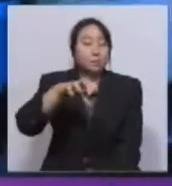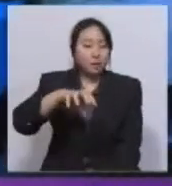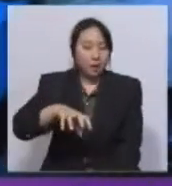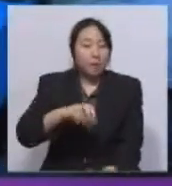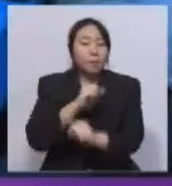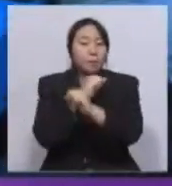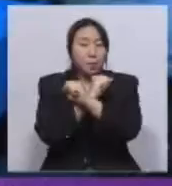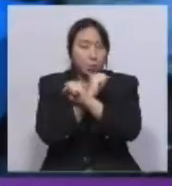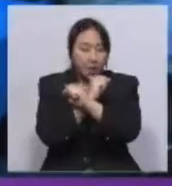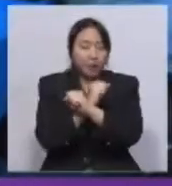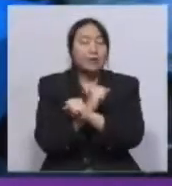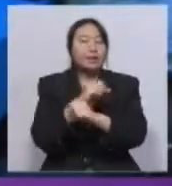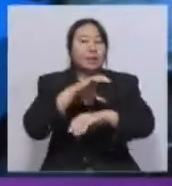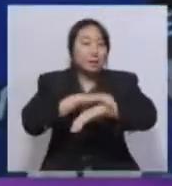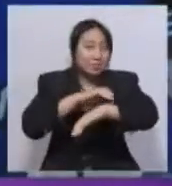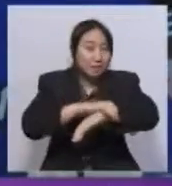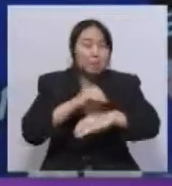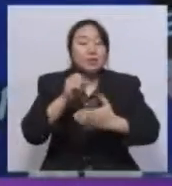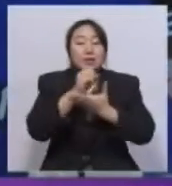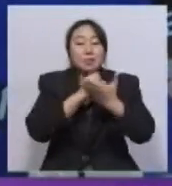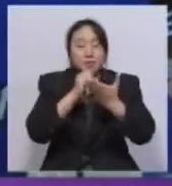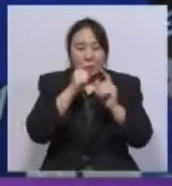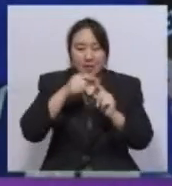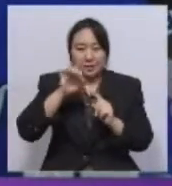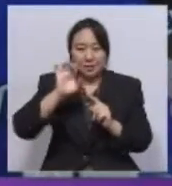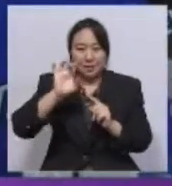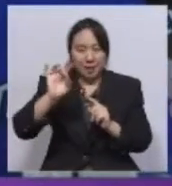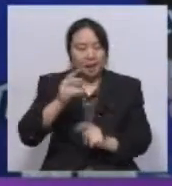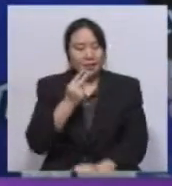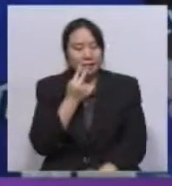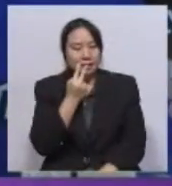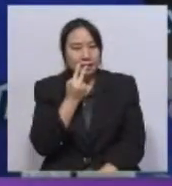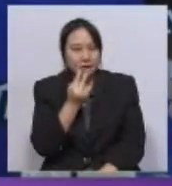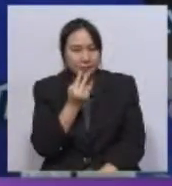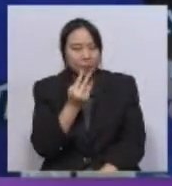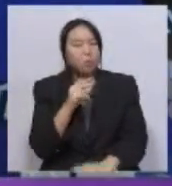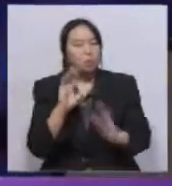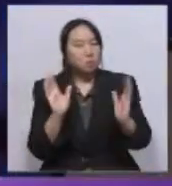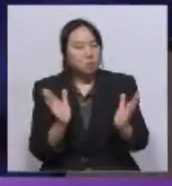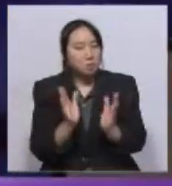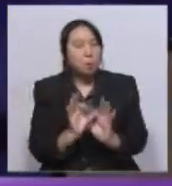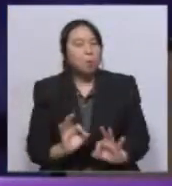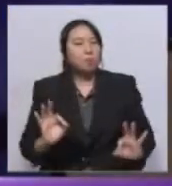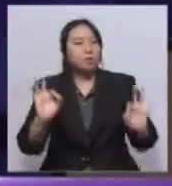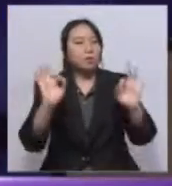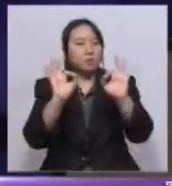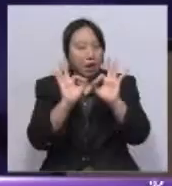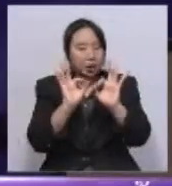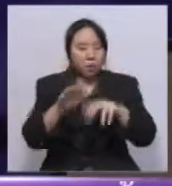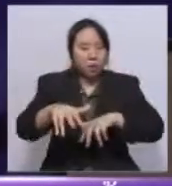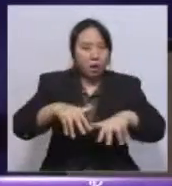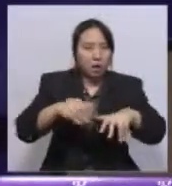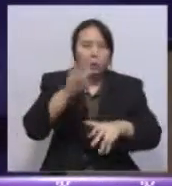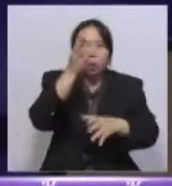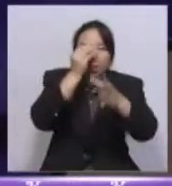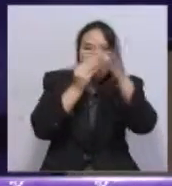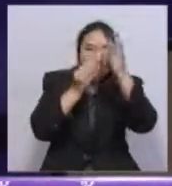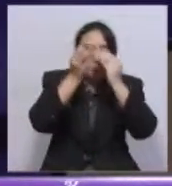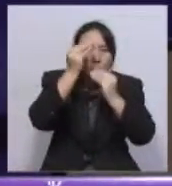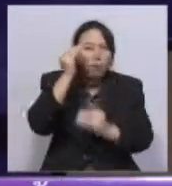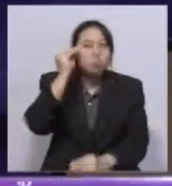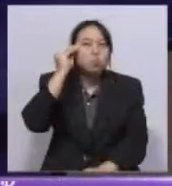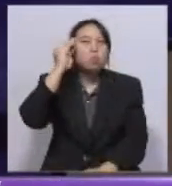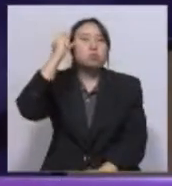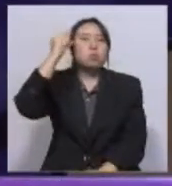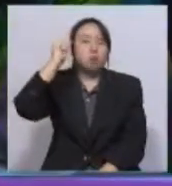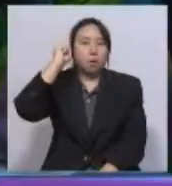องกันและปราบปรามยาเสพติดภาค8ได้เล็งเห็นถึงความสำคัญของการสร้างการรับรู้และความเข้าใจต่อประชาชนและเห็นควรเ